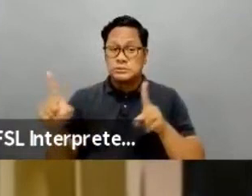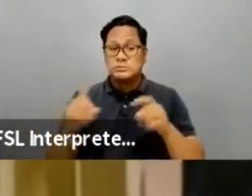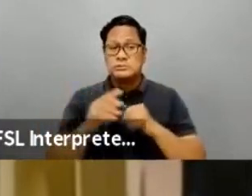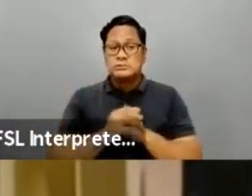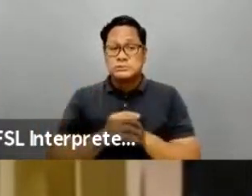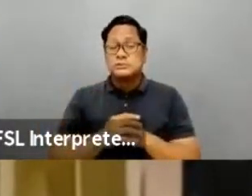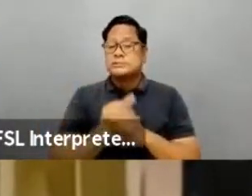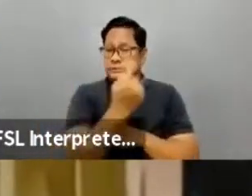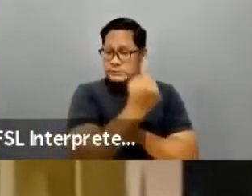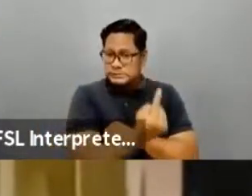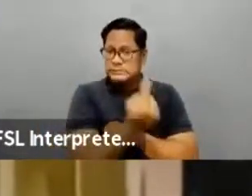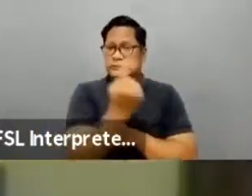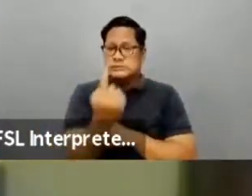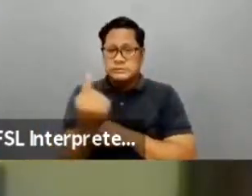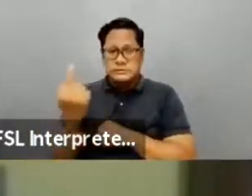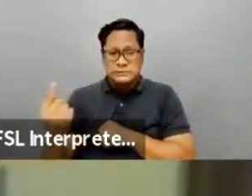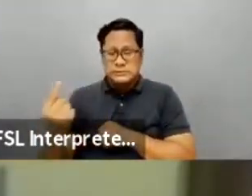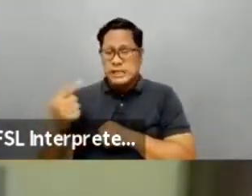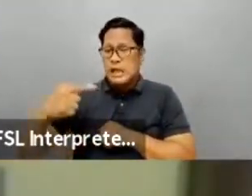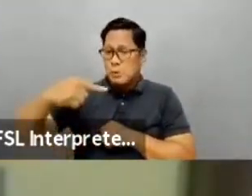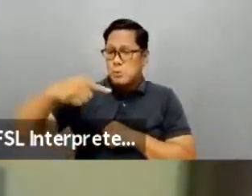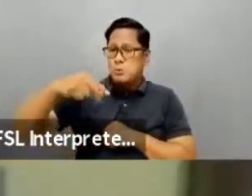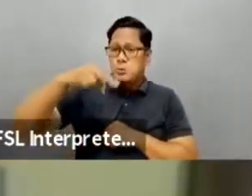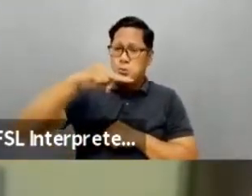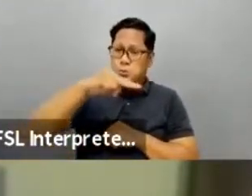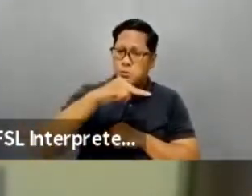Isa-isang hakbang lamang at ika'y